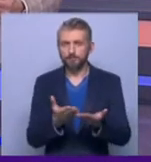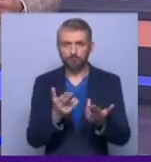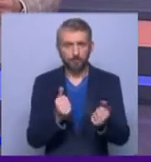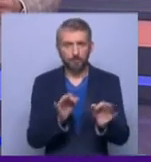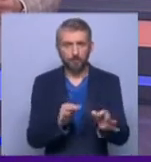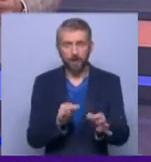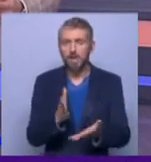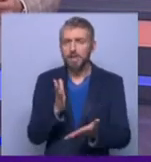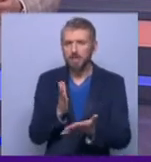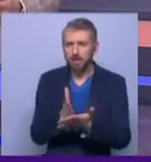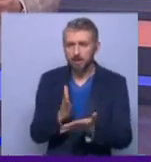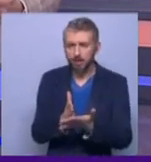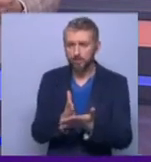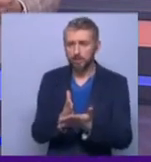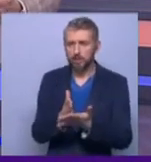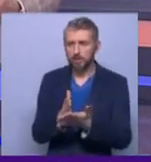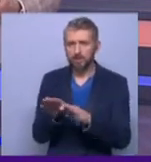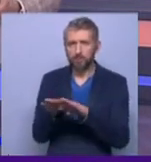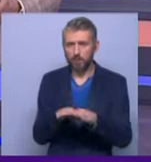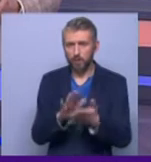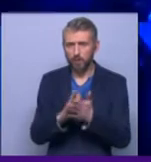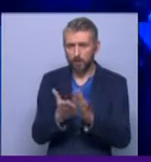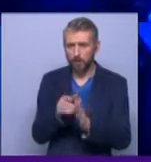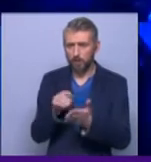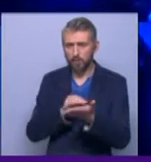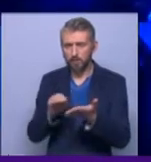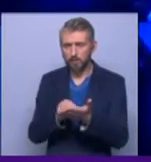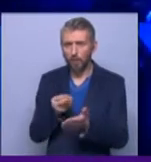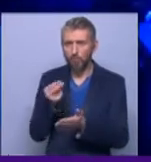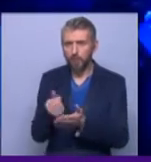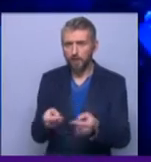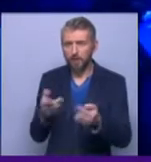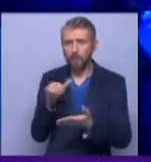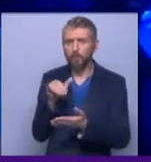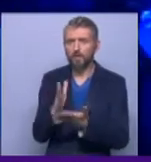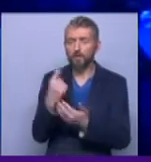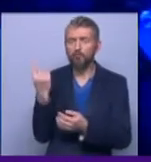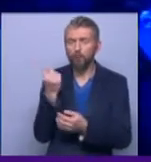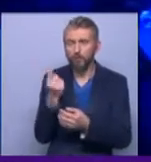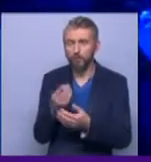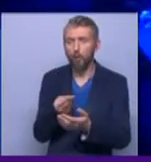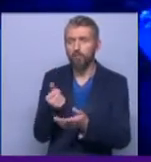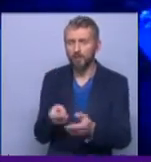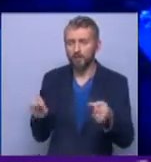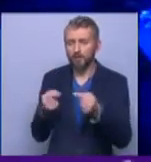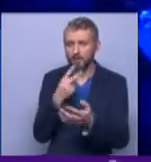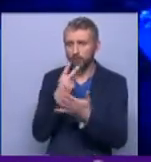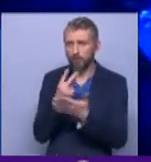Валентине? Ну, є ж типовий договор. В типовому договорі написано оплата, согласно, у вас є счетчик. Оплата согласно